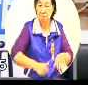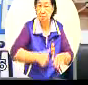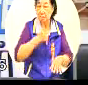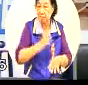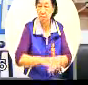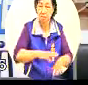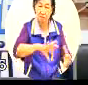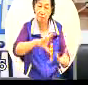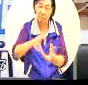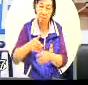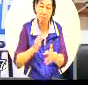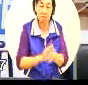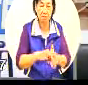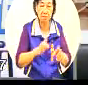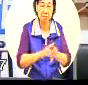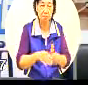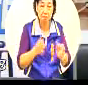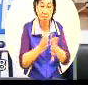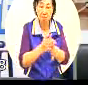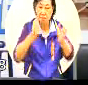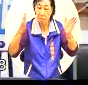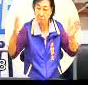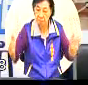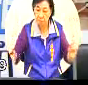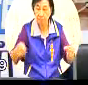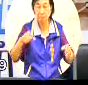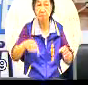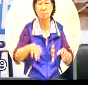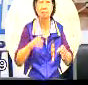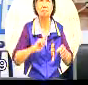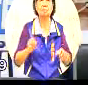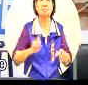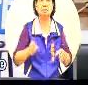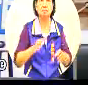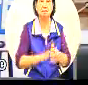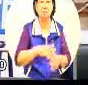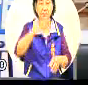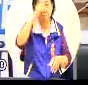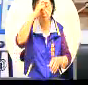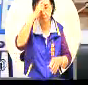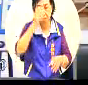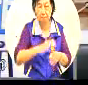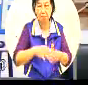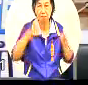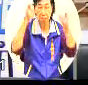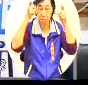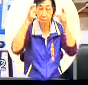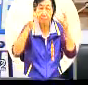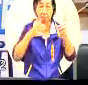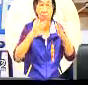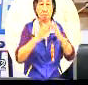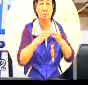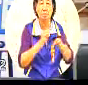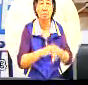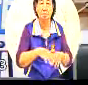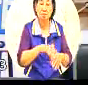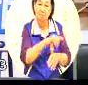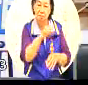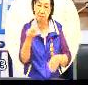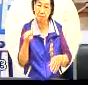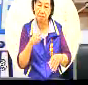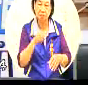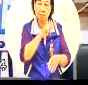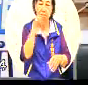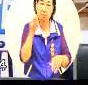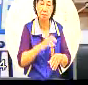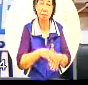么呢？很多的民众希望在高雄市，大家都说高雄变漂亮了，大家越来越爱我们